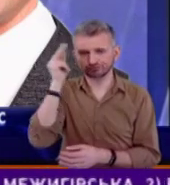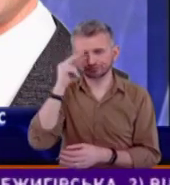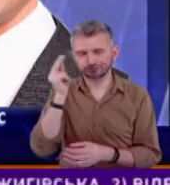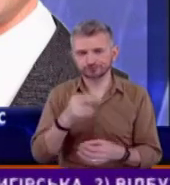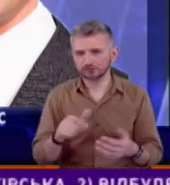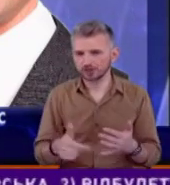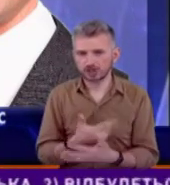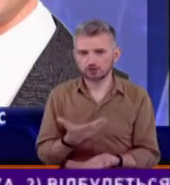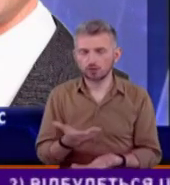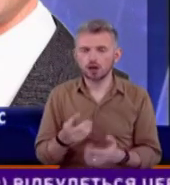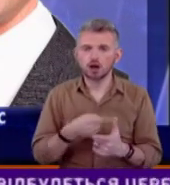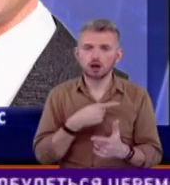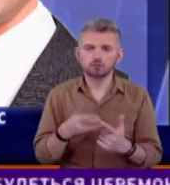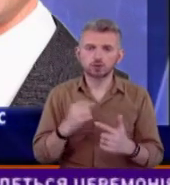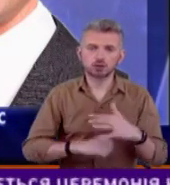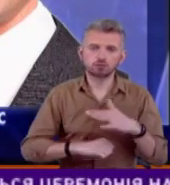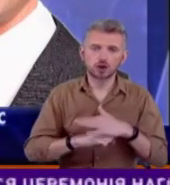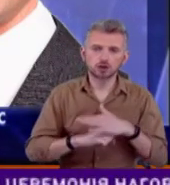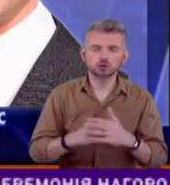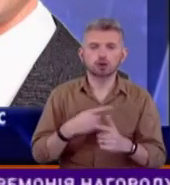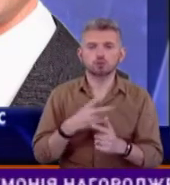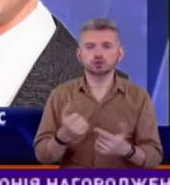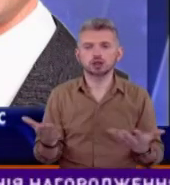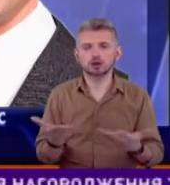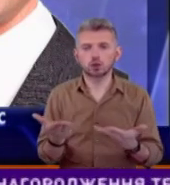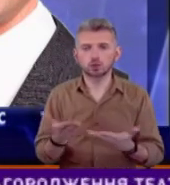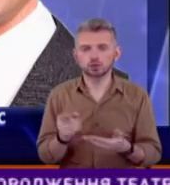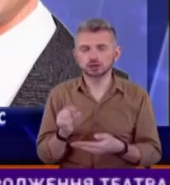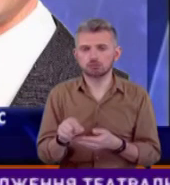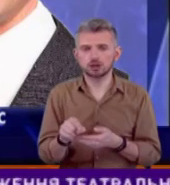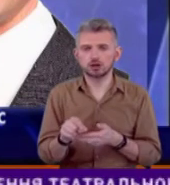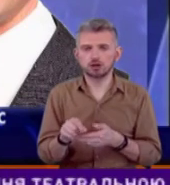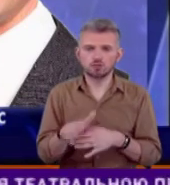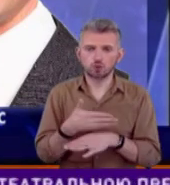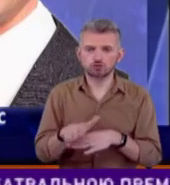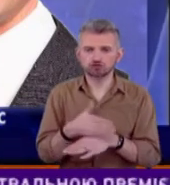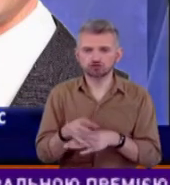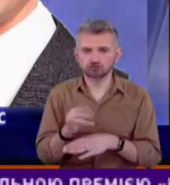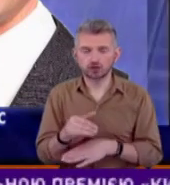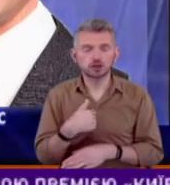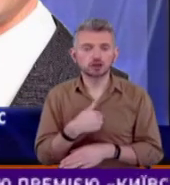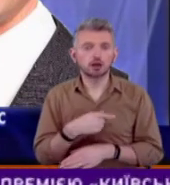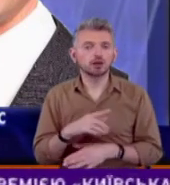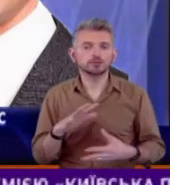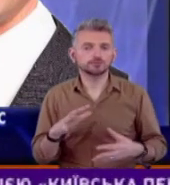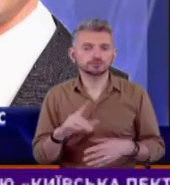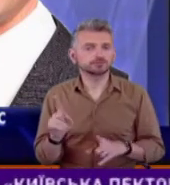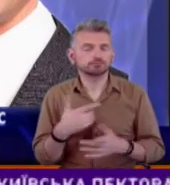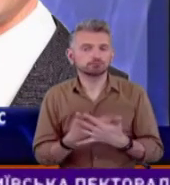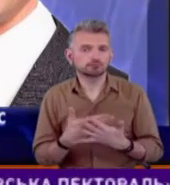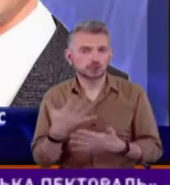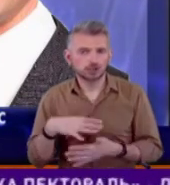перепідготовку або на базову, або на якусь там проміжну. Я до чого це привів